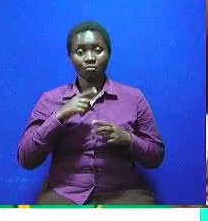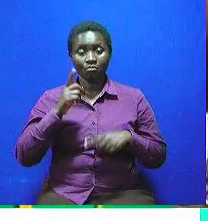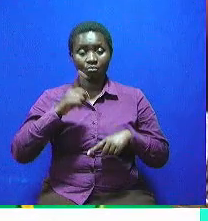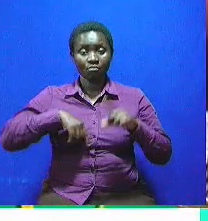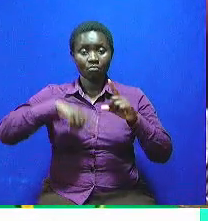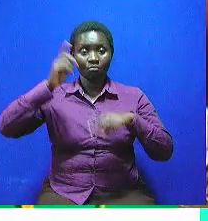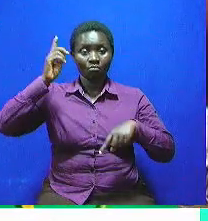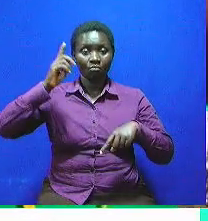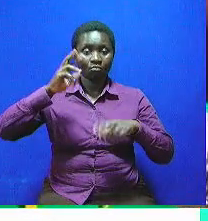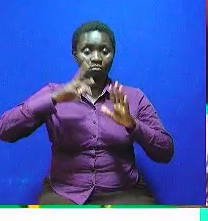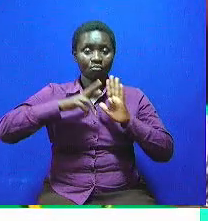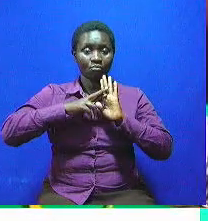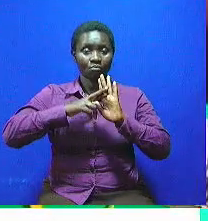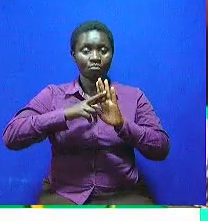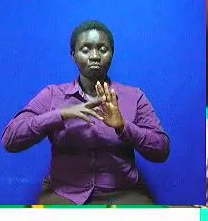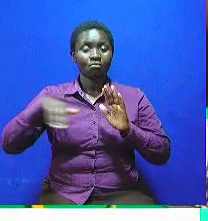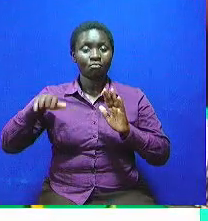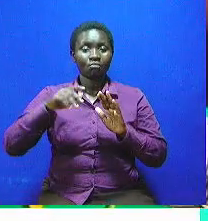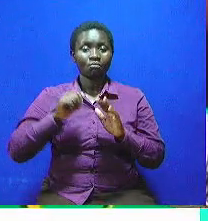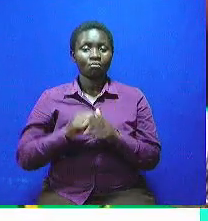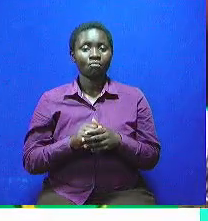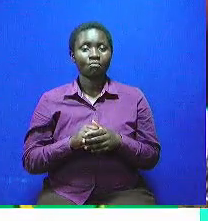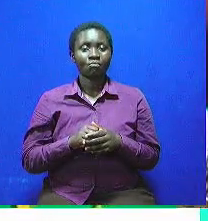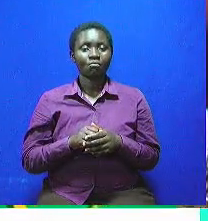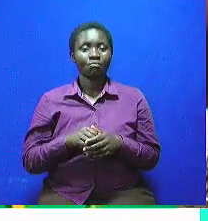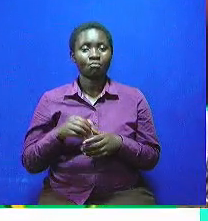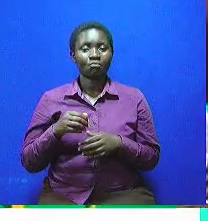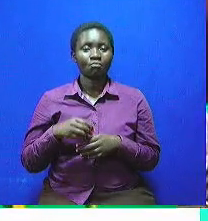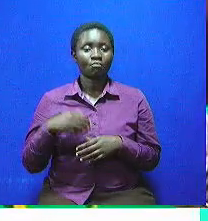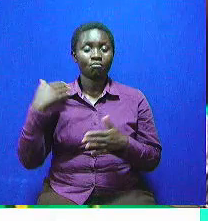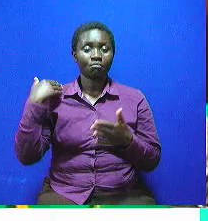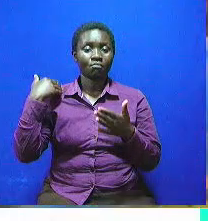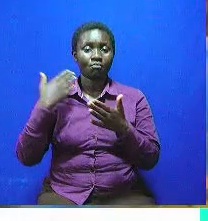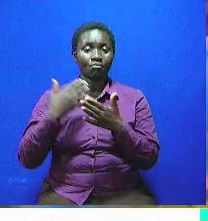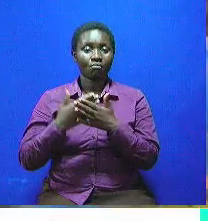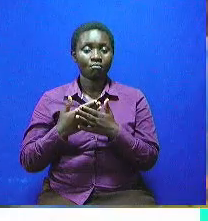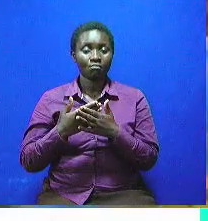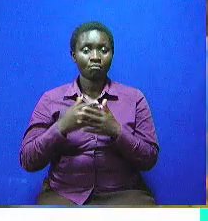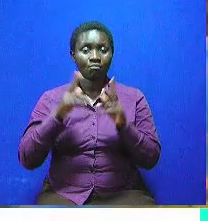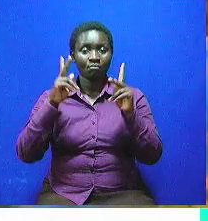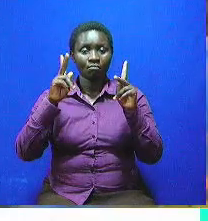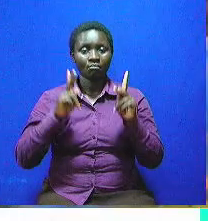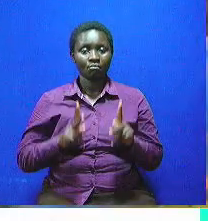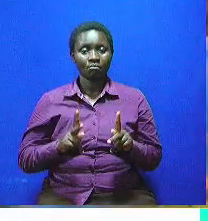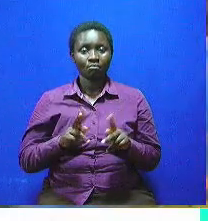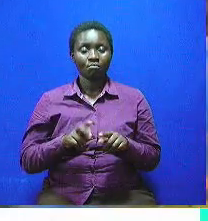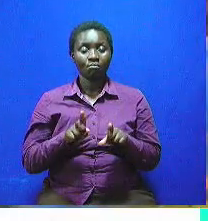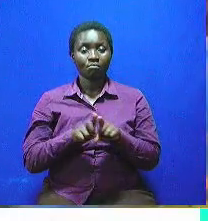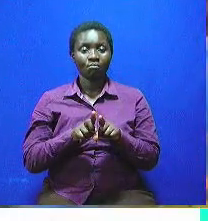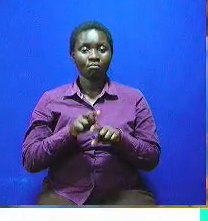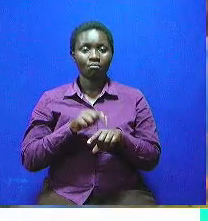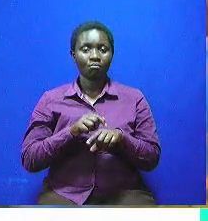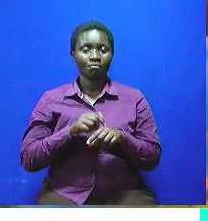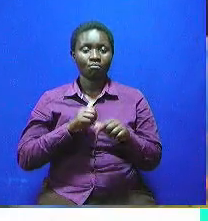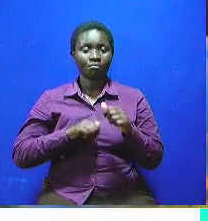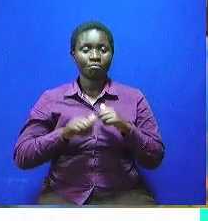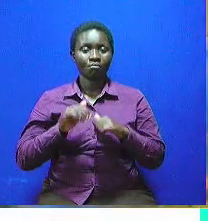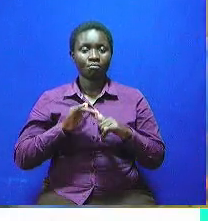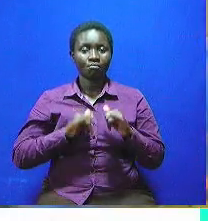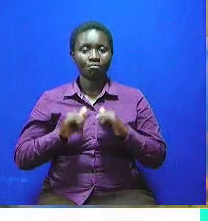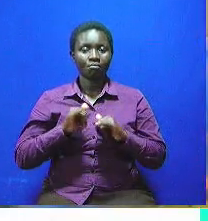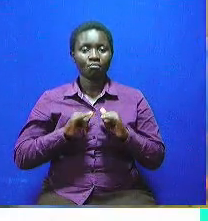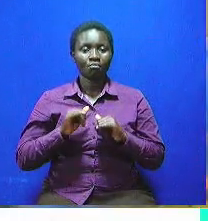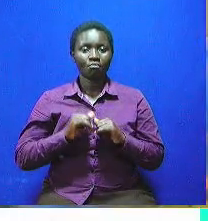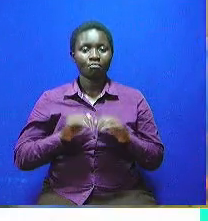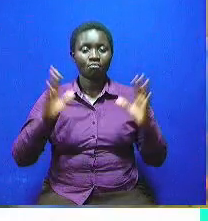represent at the regional chirabe kisumu which next week. Chinga kesh ni rabane semo ya ego sori ya basketball. Chiskuru tuwa